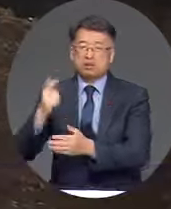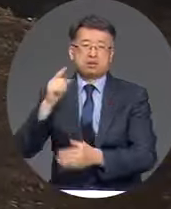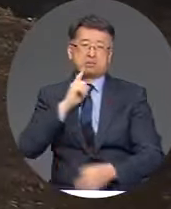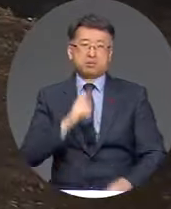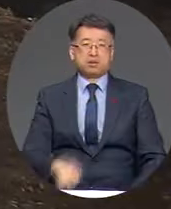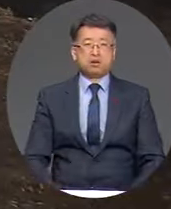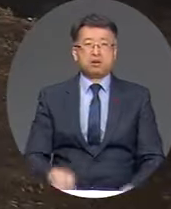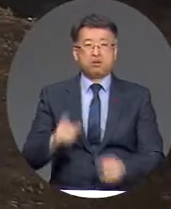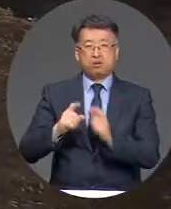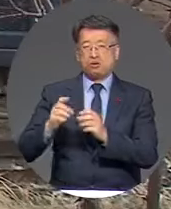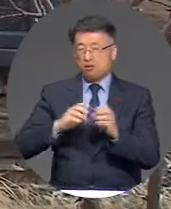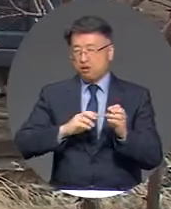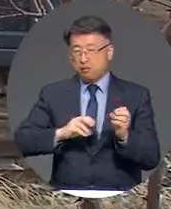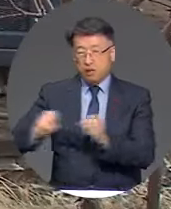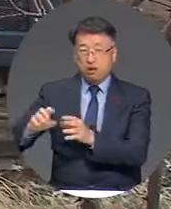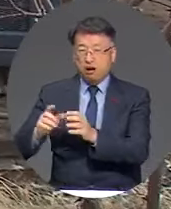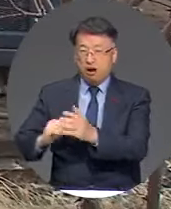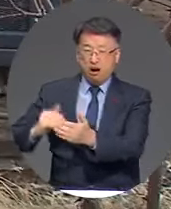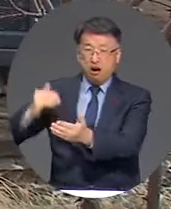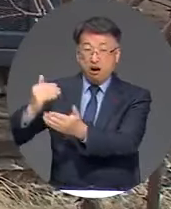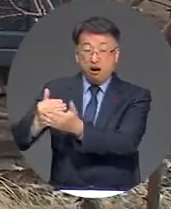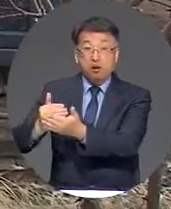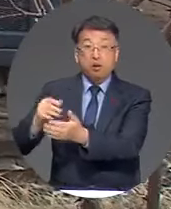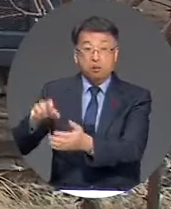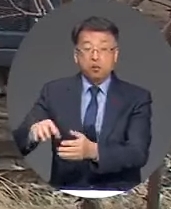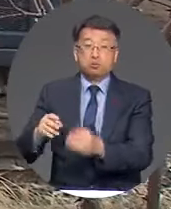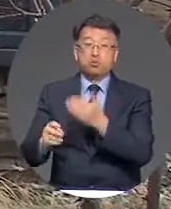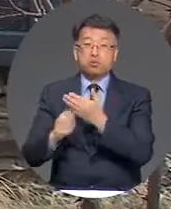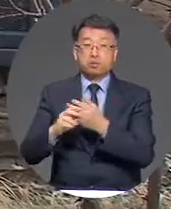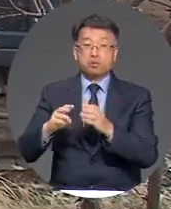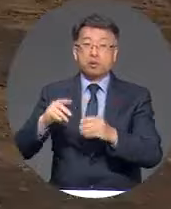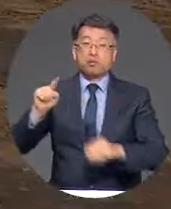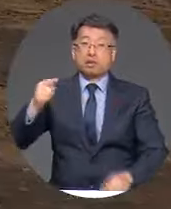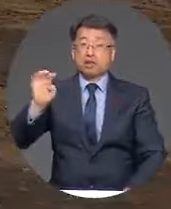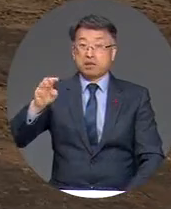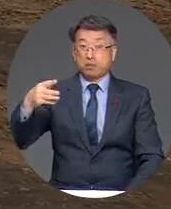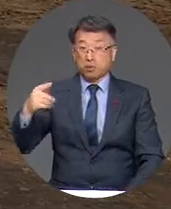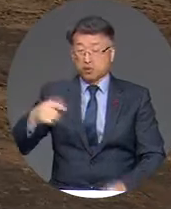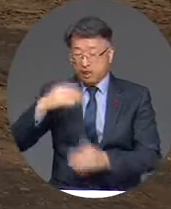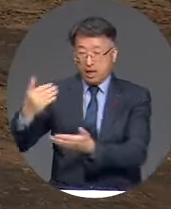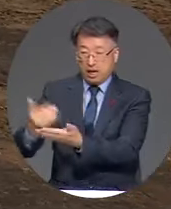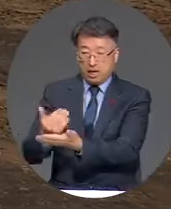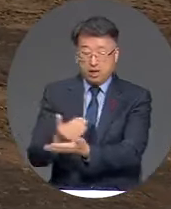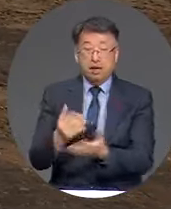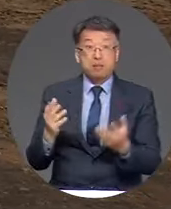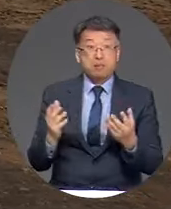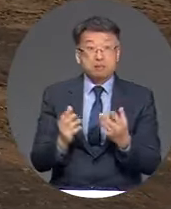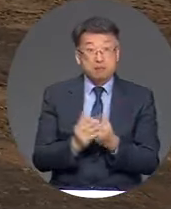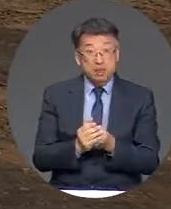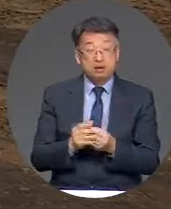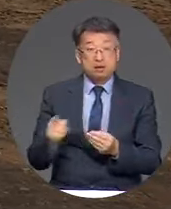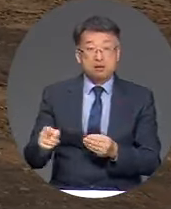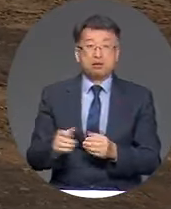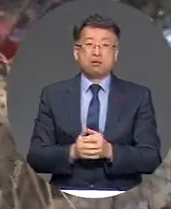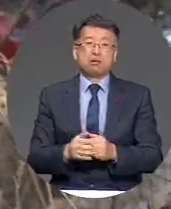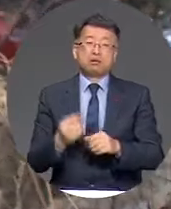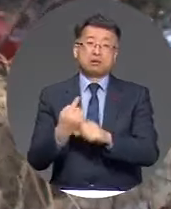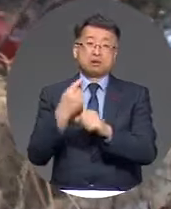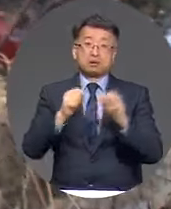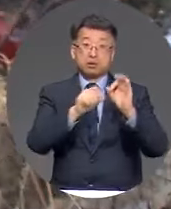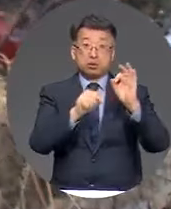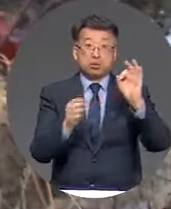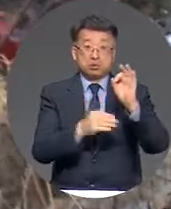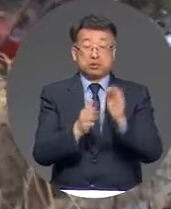넓게 매립한 토사 26,000 세미와 불법 폐기물 140톤 파내는 성상 구청의 행정 대집행은 지난해